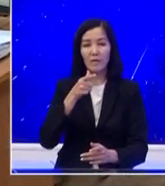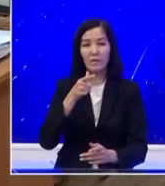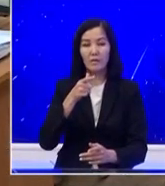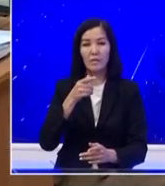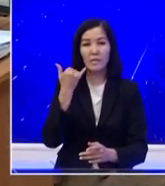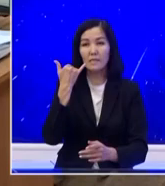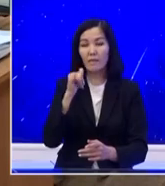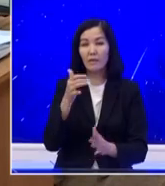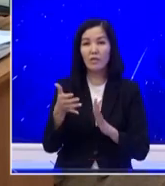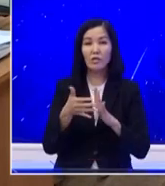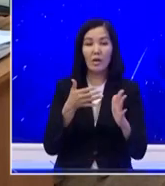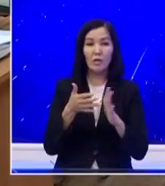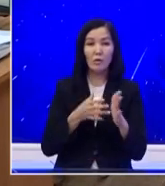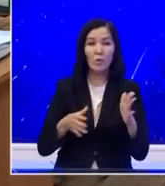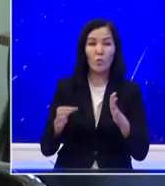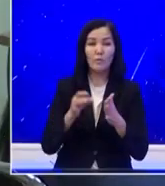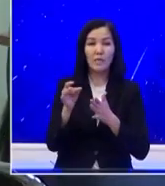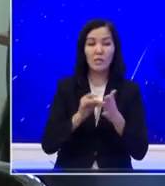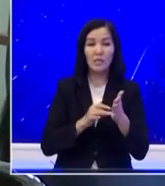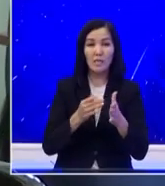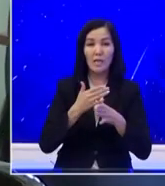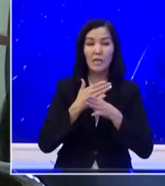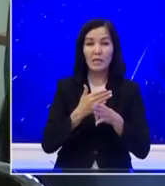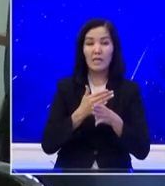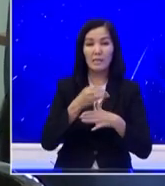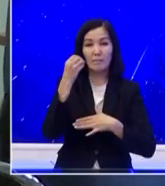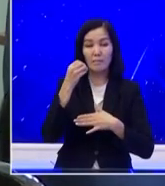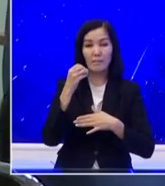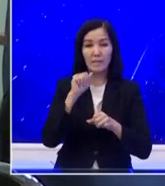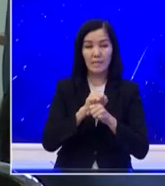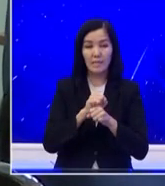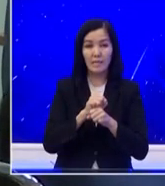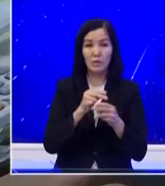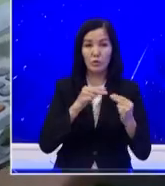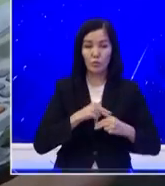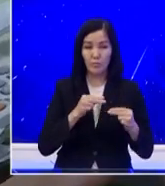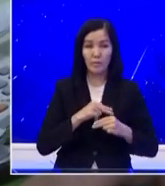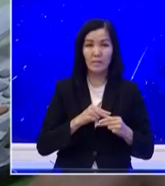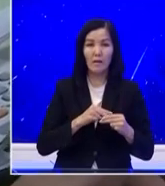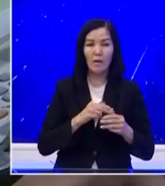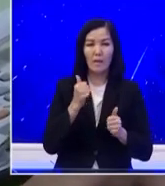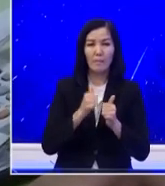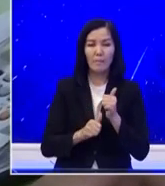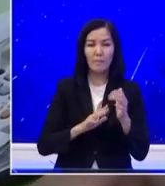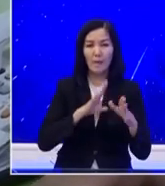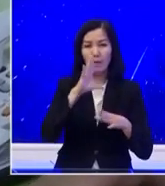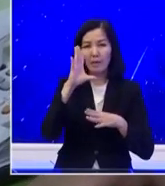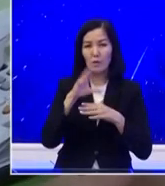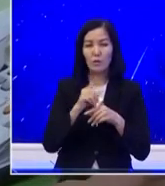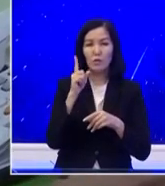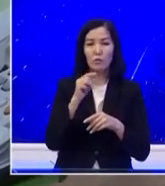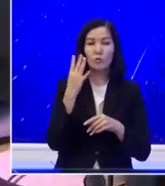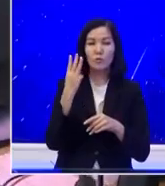Қоңырау, шақырту, бұл облыстық жедел жәрдем станциясы қызметкерлерінің жұмыс көрінісі. Олар күнделікті осында 103